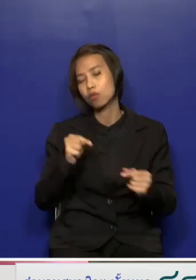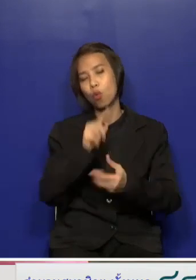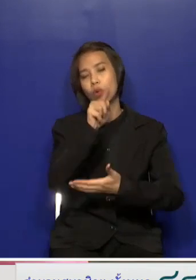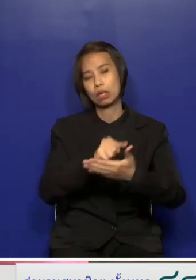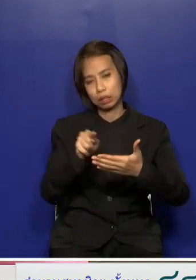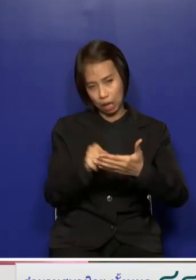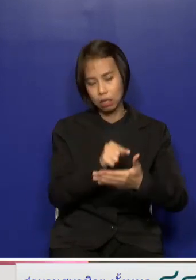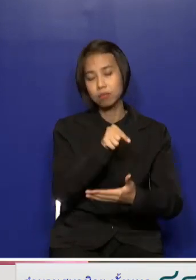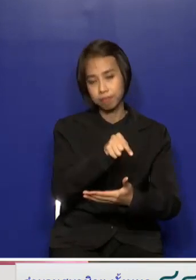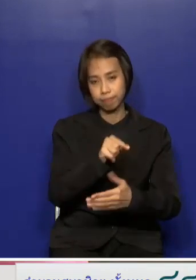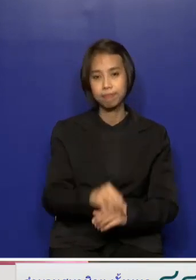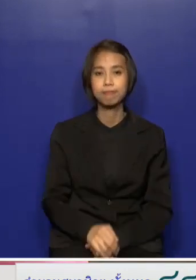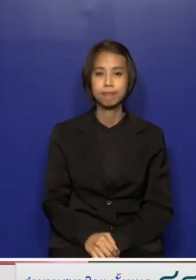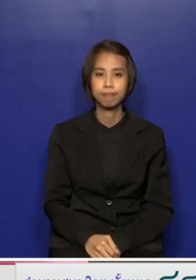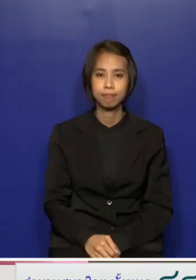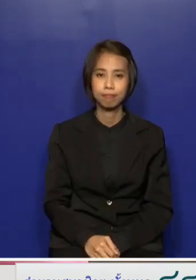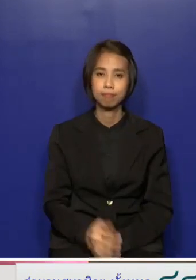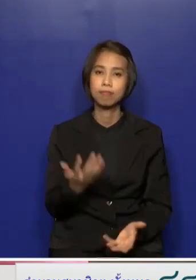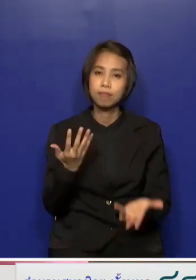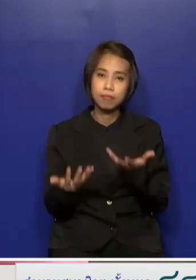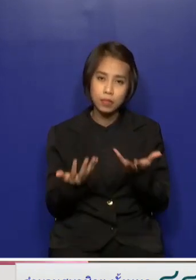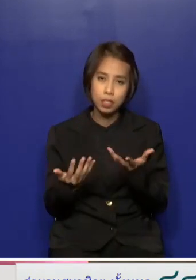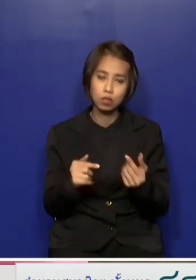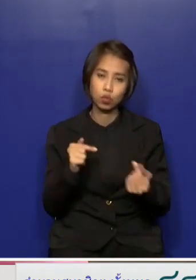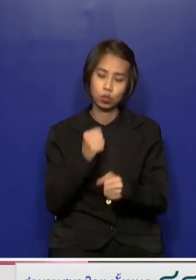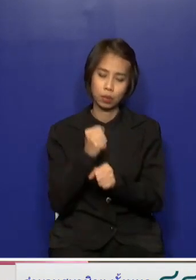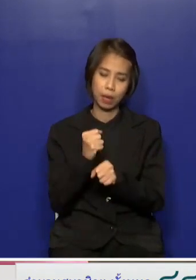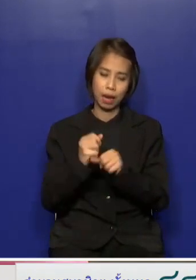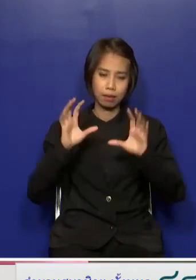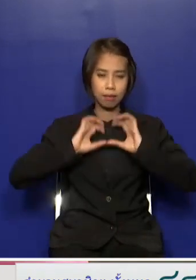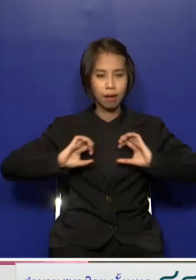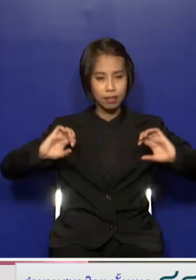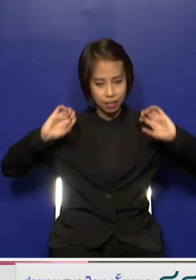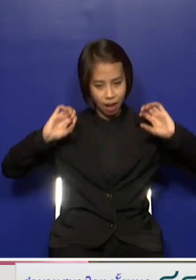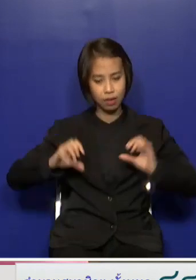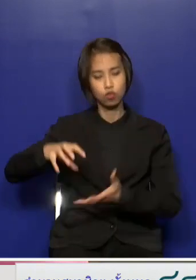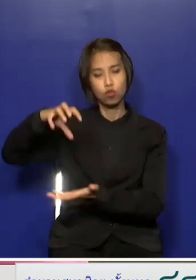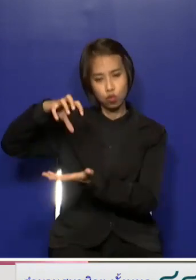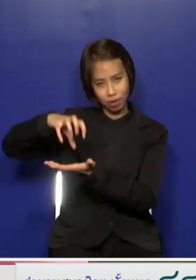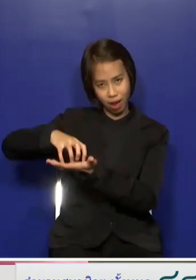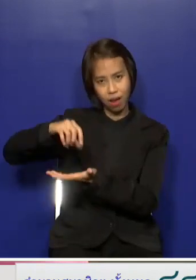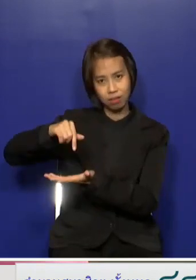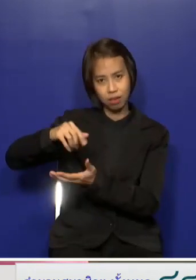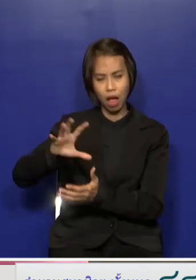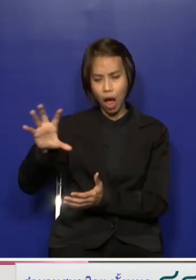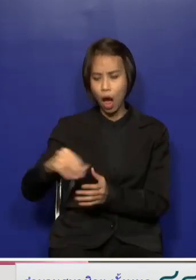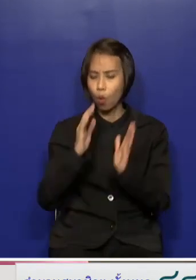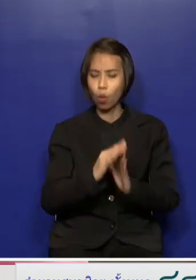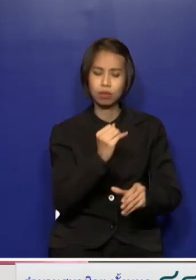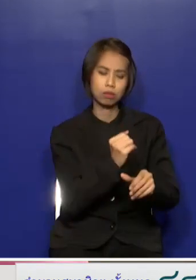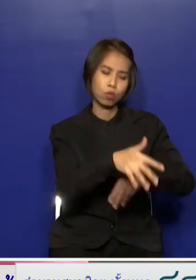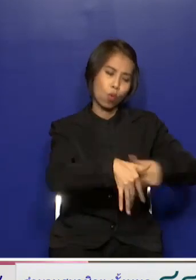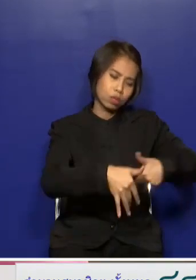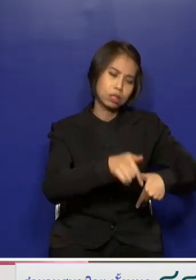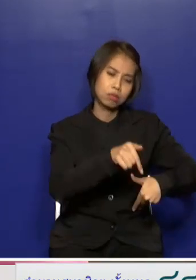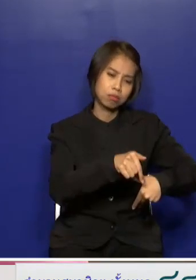ากนะครับหรือเป็นค่ายการที่เป็นส่วนกลางก็ได้ครับอย่าเอาค่ายการท้องถิ่นนะครับเพราะว่าค่ายการ